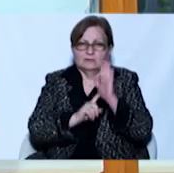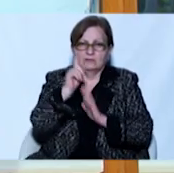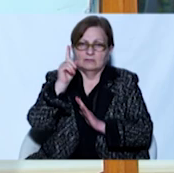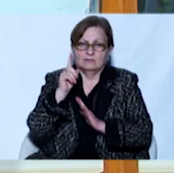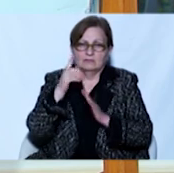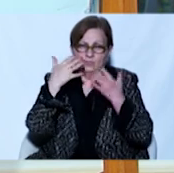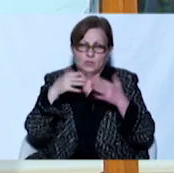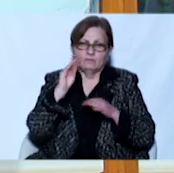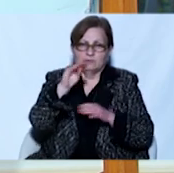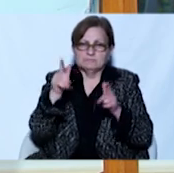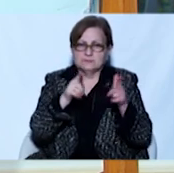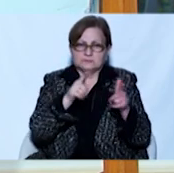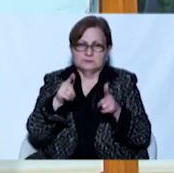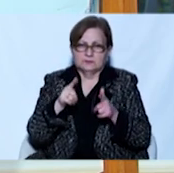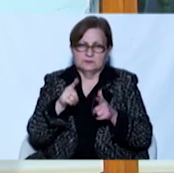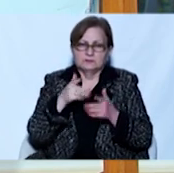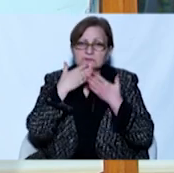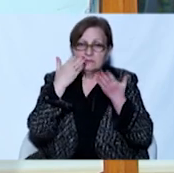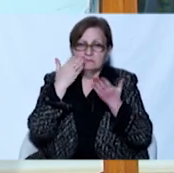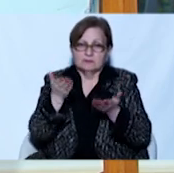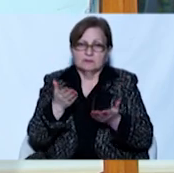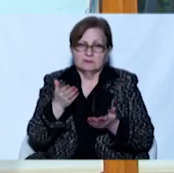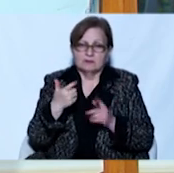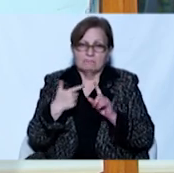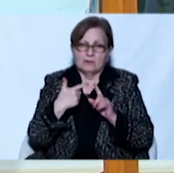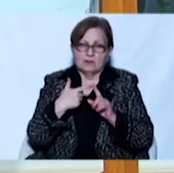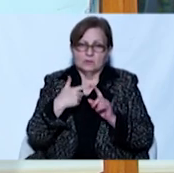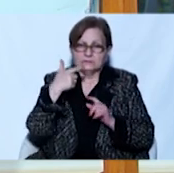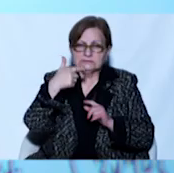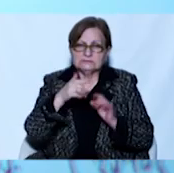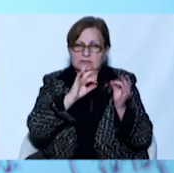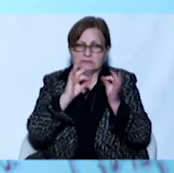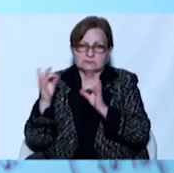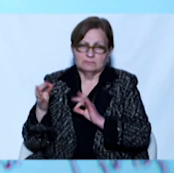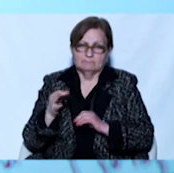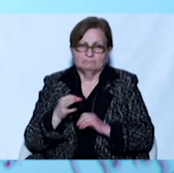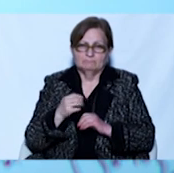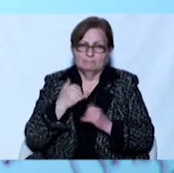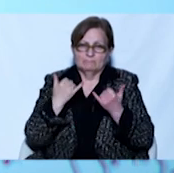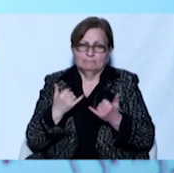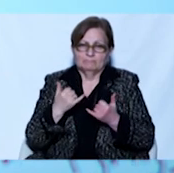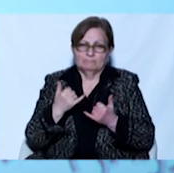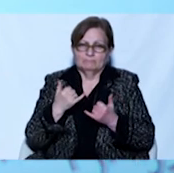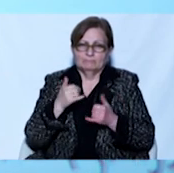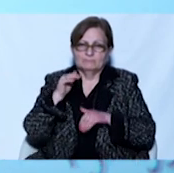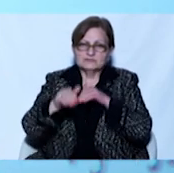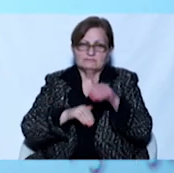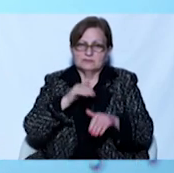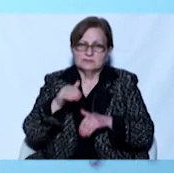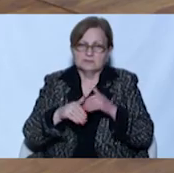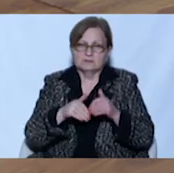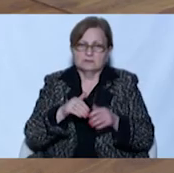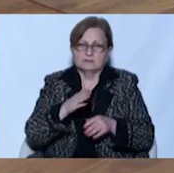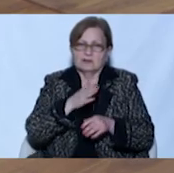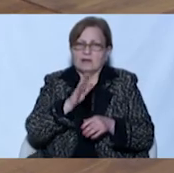უკვე ჩასმულია. წავიკითხოთ მეორე წინადადება. დღეს ზღვაზე